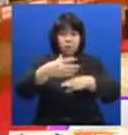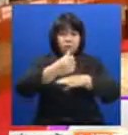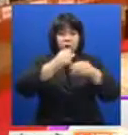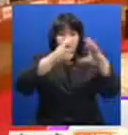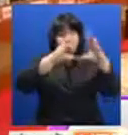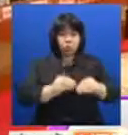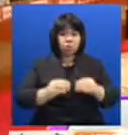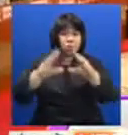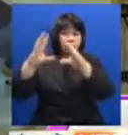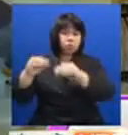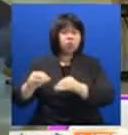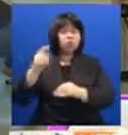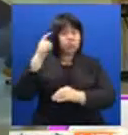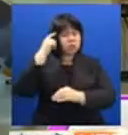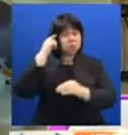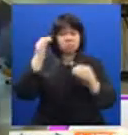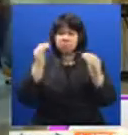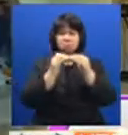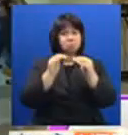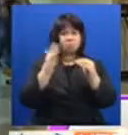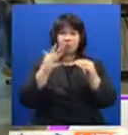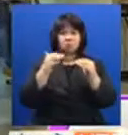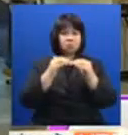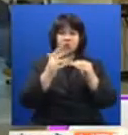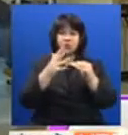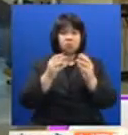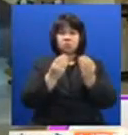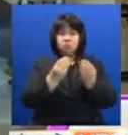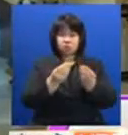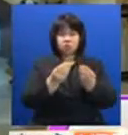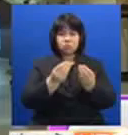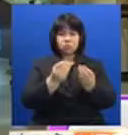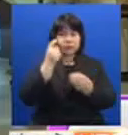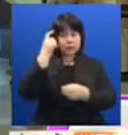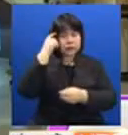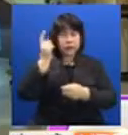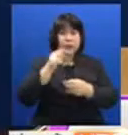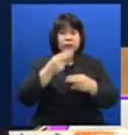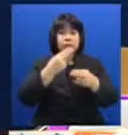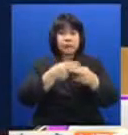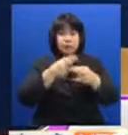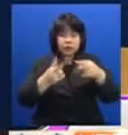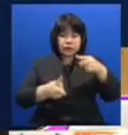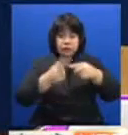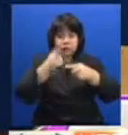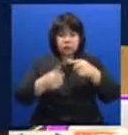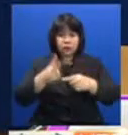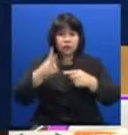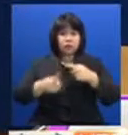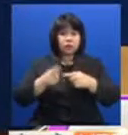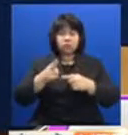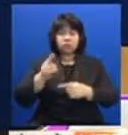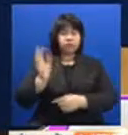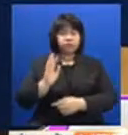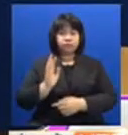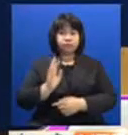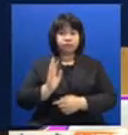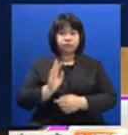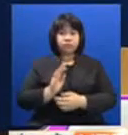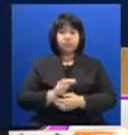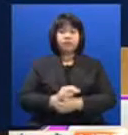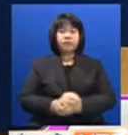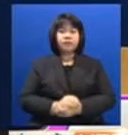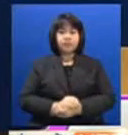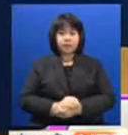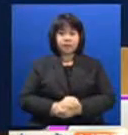่าเห็นว่าไม่เป็ทํารกัพูดที่ไม่มีส่วเกี่วคร่องและไม่เคยมีในต profile type ที่เคยถูกตัสิทธางการเมืองจากคดี